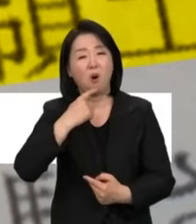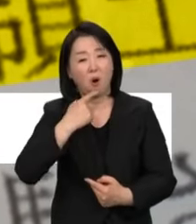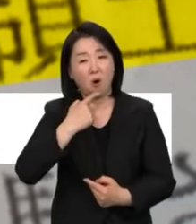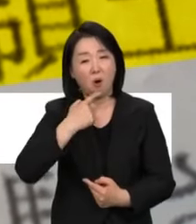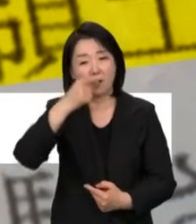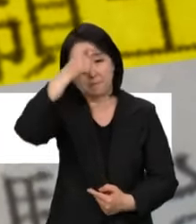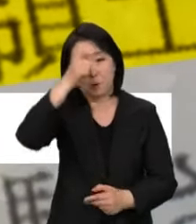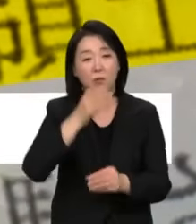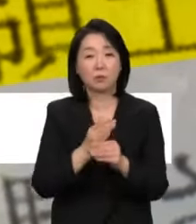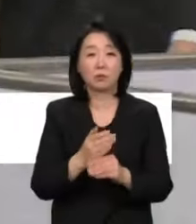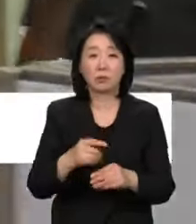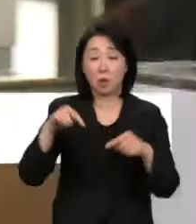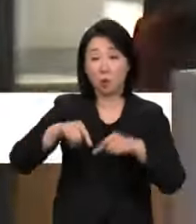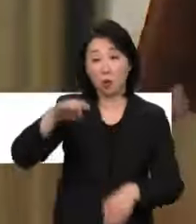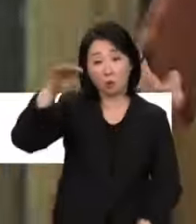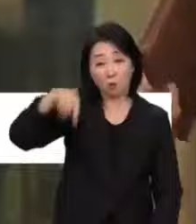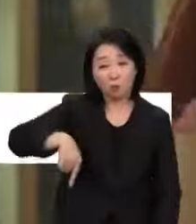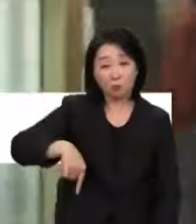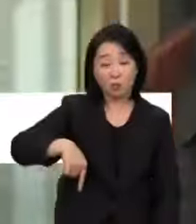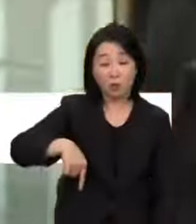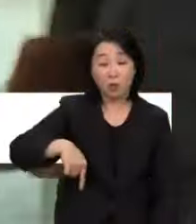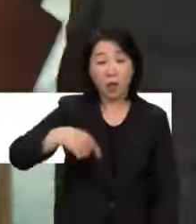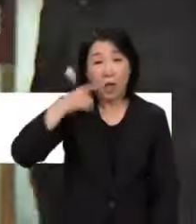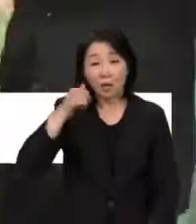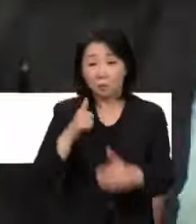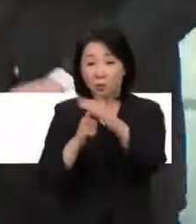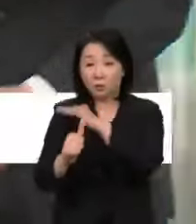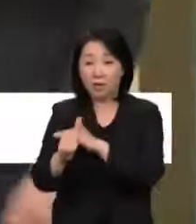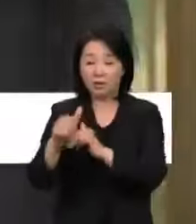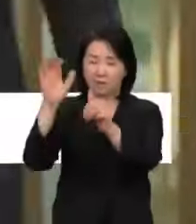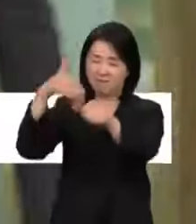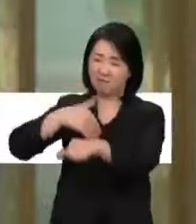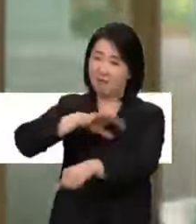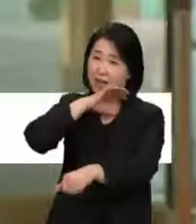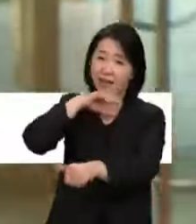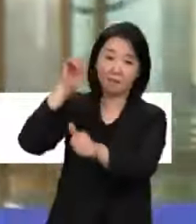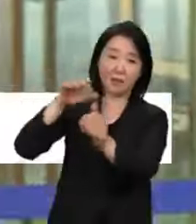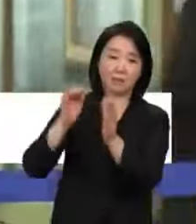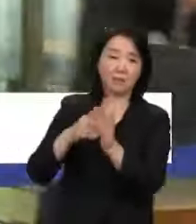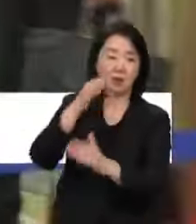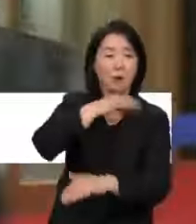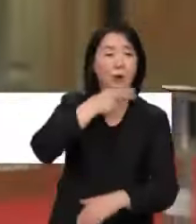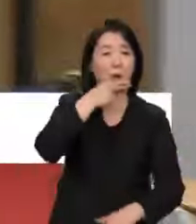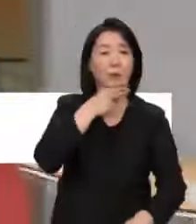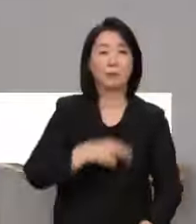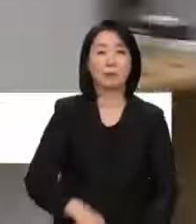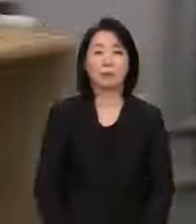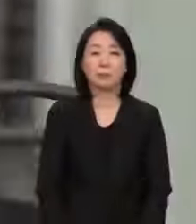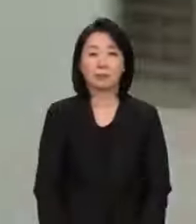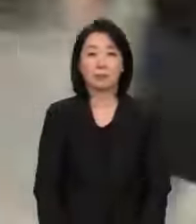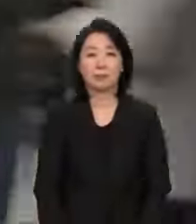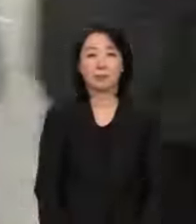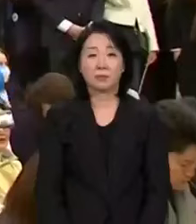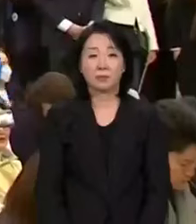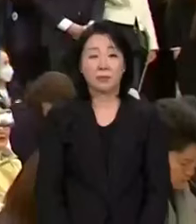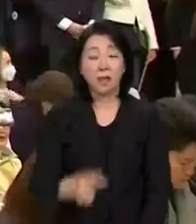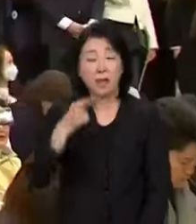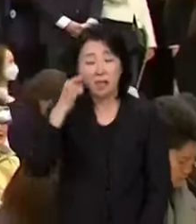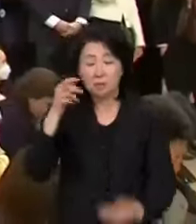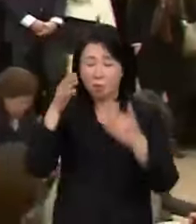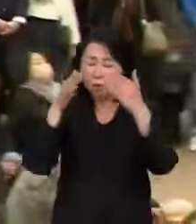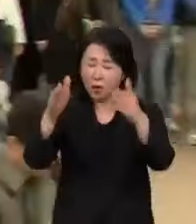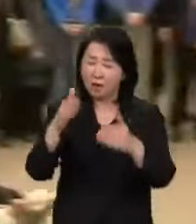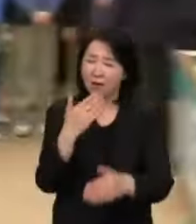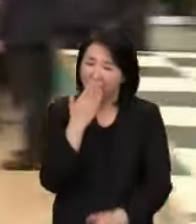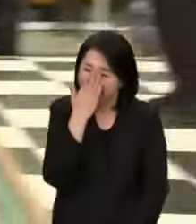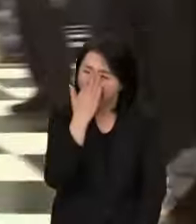반복했습니다. 외교부는 주한일본대사관 총괄공사를 초치해 항의했지만 효과는 크지 않아 보입니다. 일본을 향한